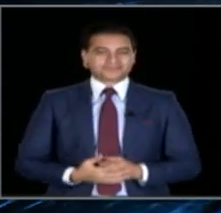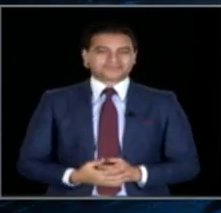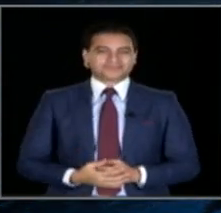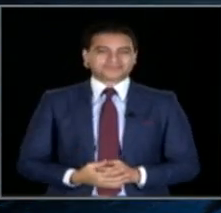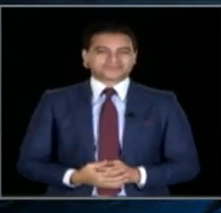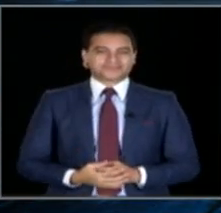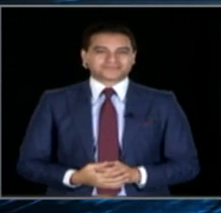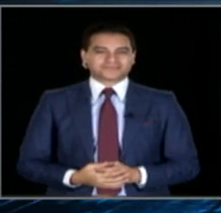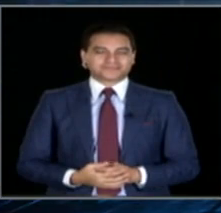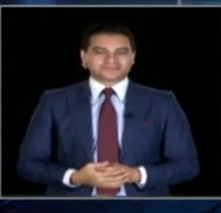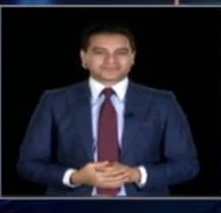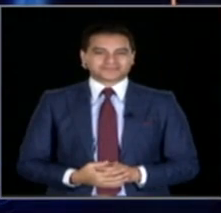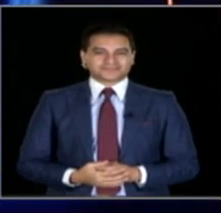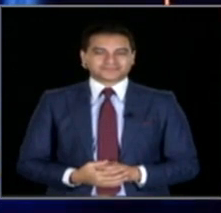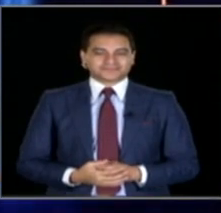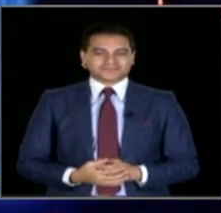العلم.